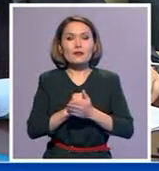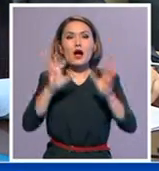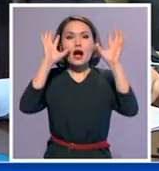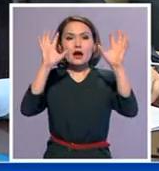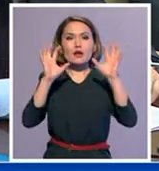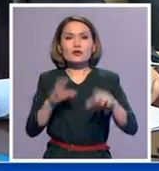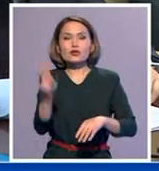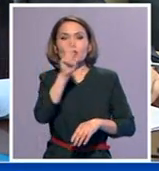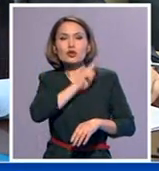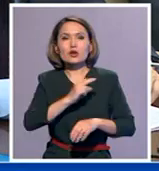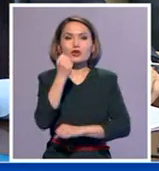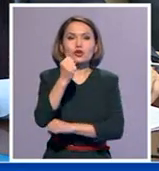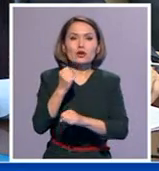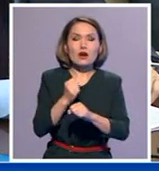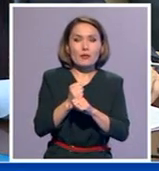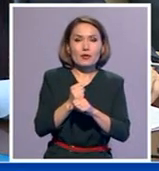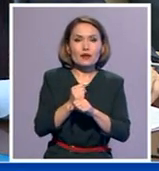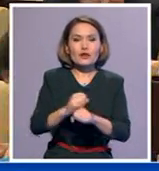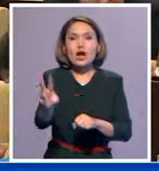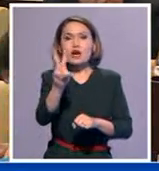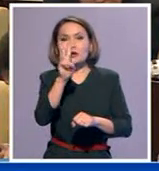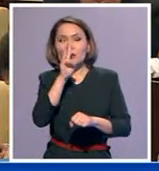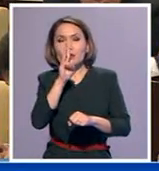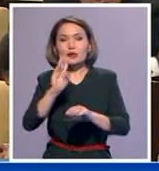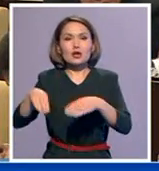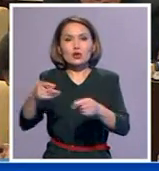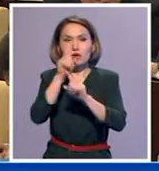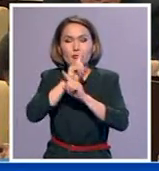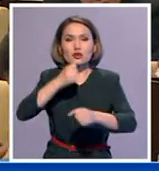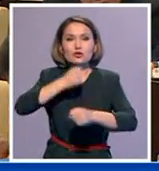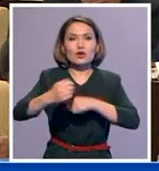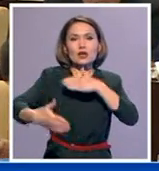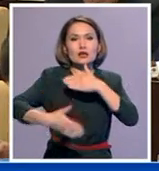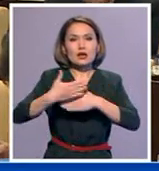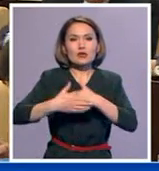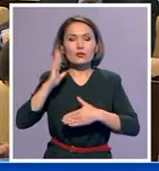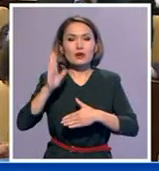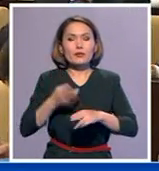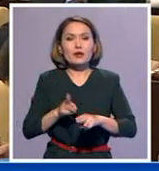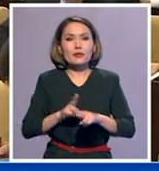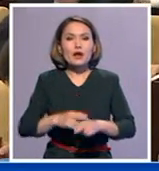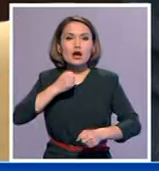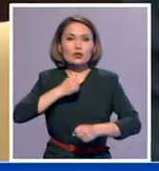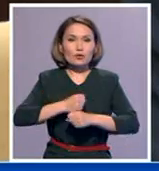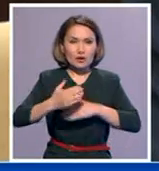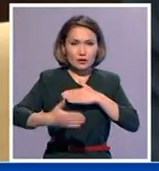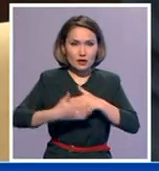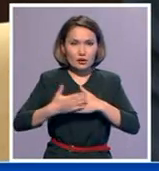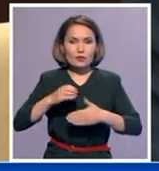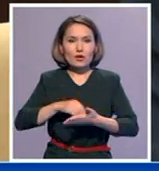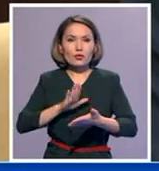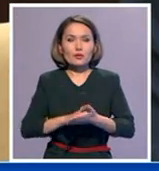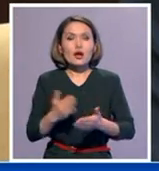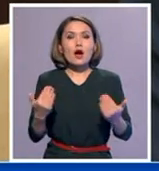орнына жұмысшыларға картоп, капуста бергіштердің жолын қияды. Ондайлар ендігіде әкімшілік жауапкершілікке немесе қылмыстық жазаға тартылуы мүмкін.